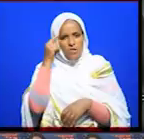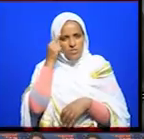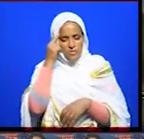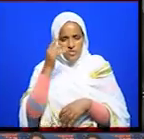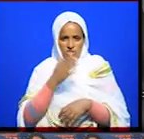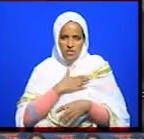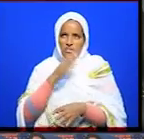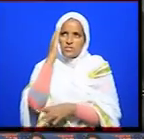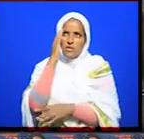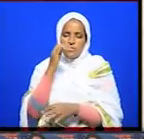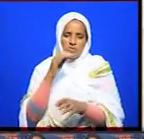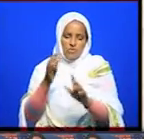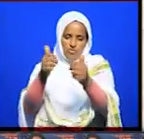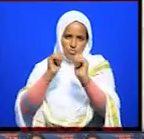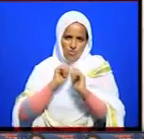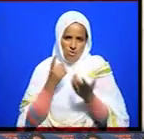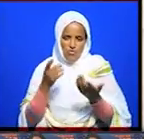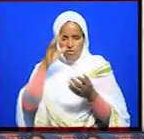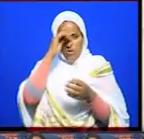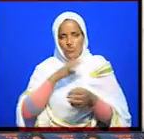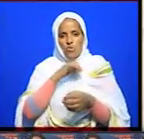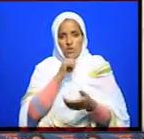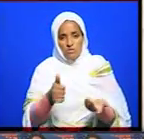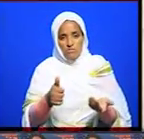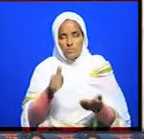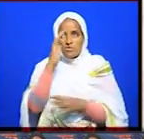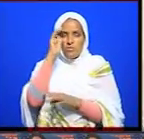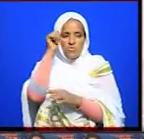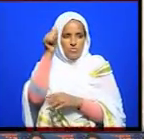ብለሽ ታስቢያለሽ? እኔ እግዚአብሔር ተሰጠኝ ይስወል።